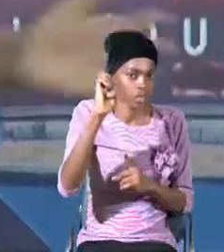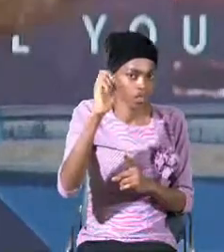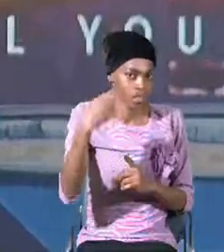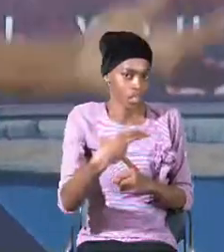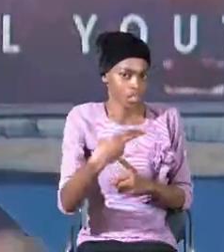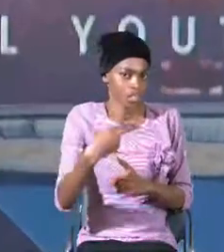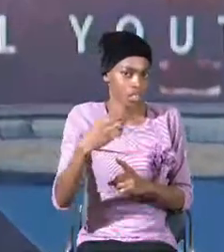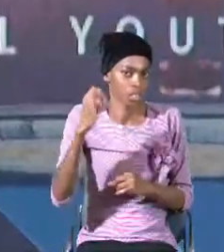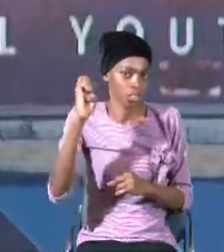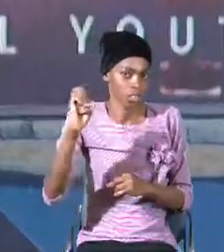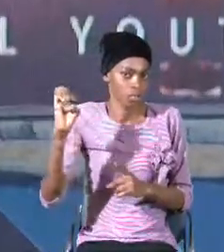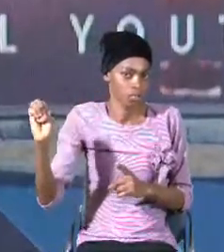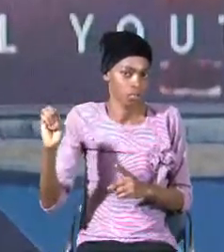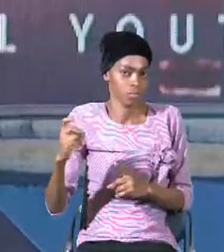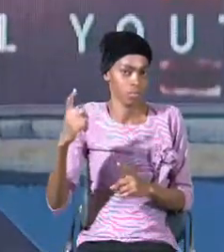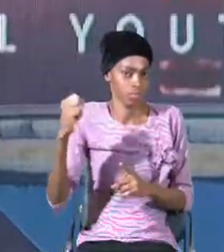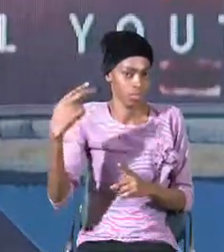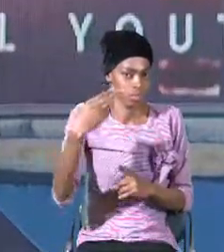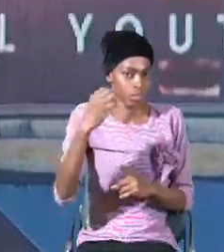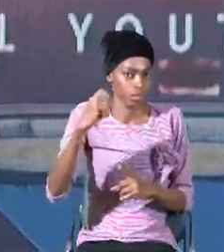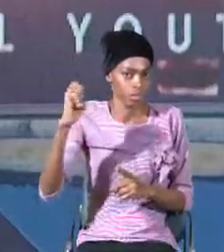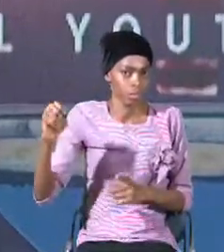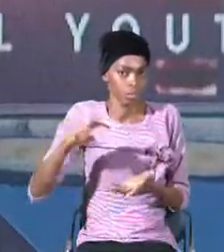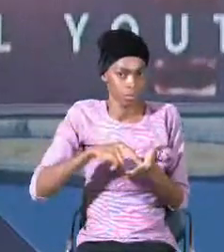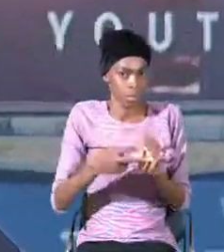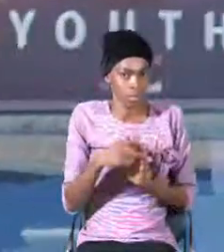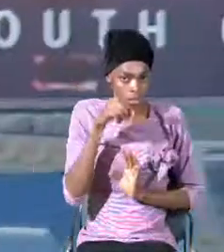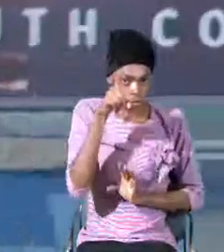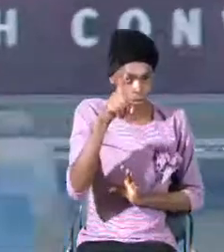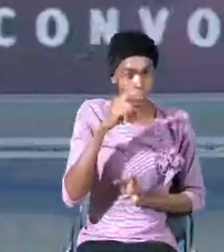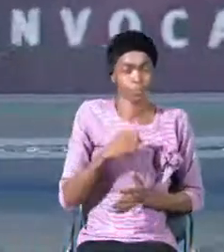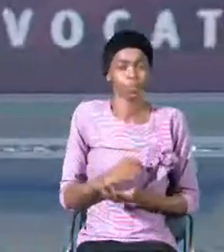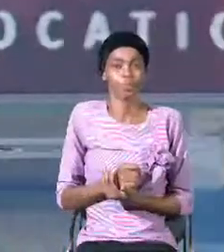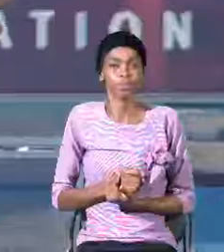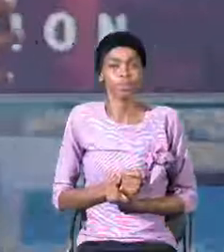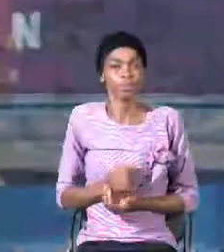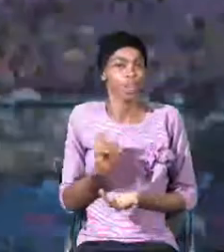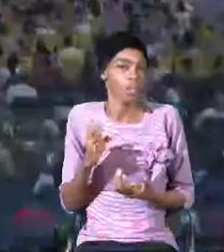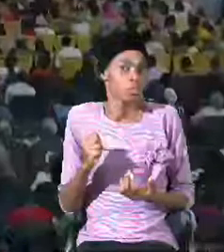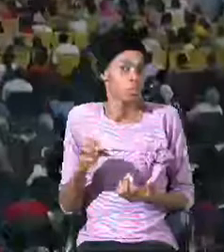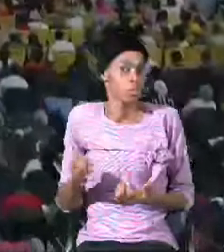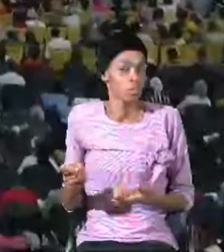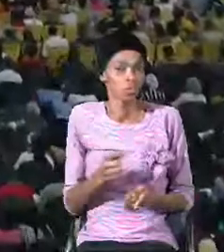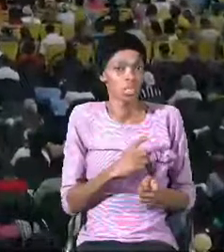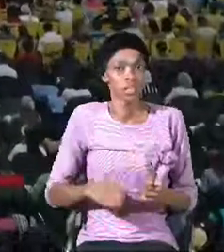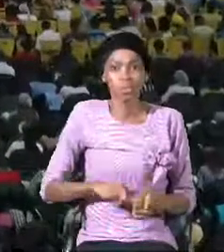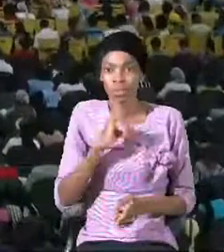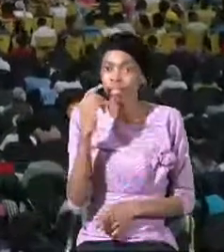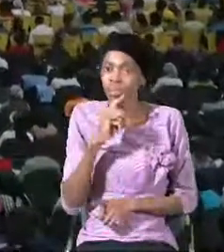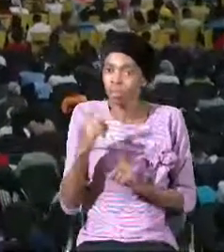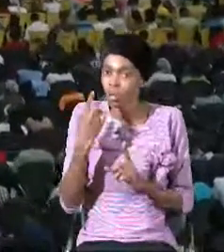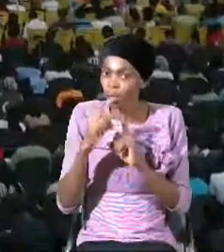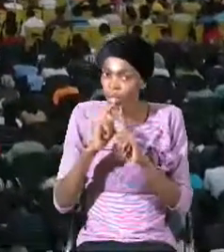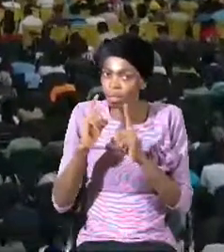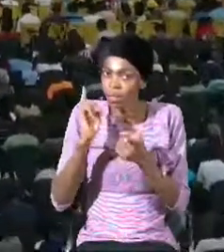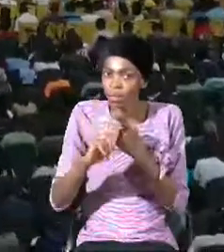pour t'établir. C'est pour dire toi. Le Seigneur parlait à un